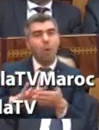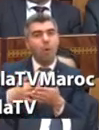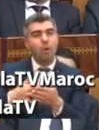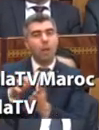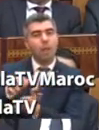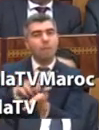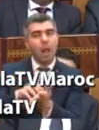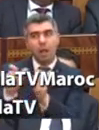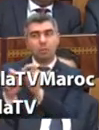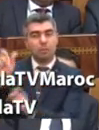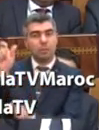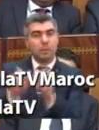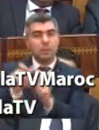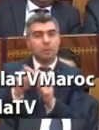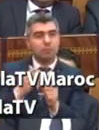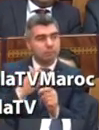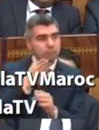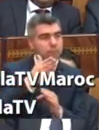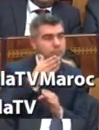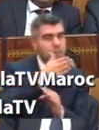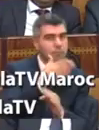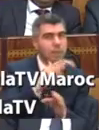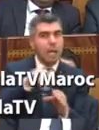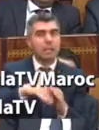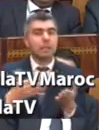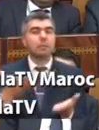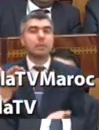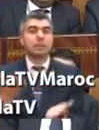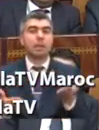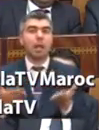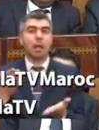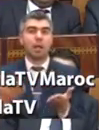خلال الزيارات الميدانية اللي قام بها الفريق الاستقلالي على